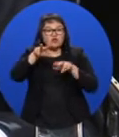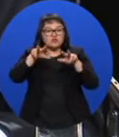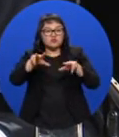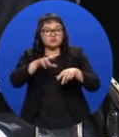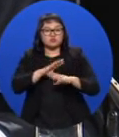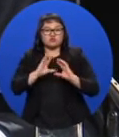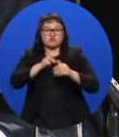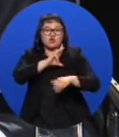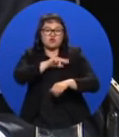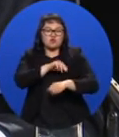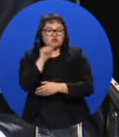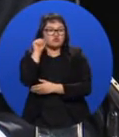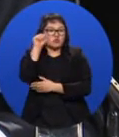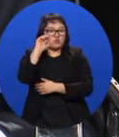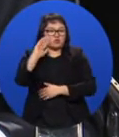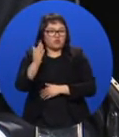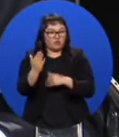되니까